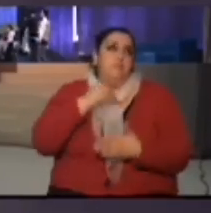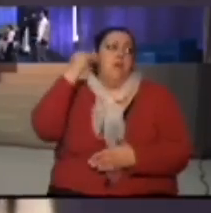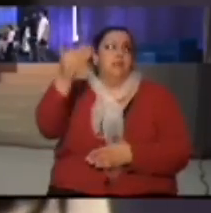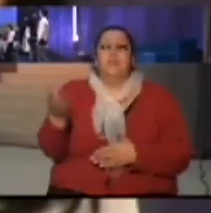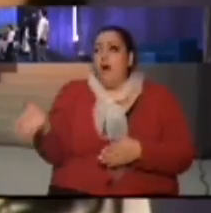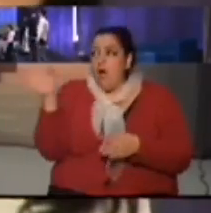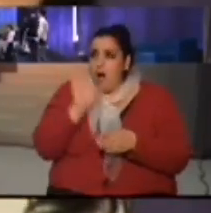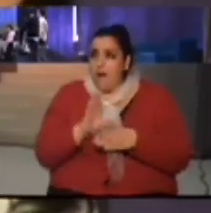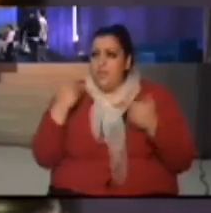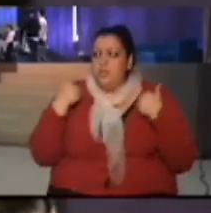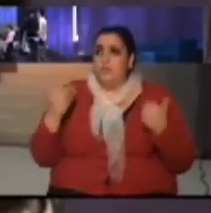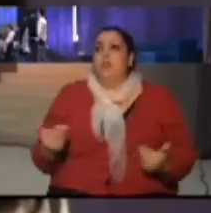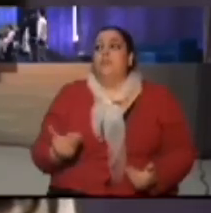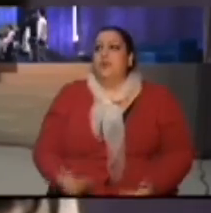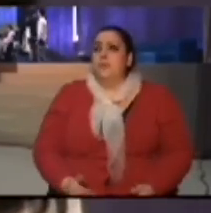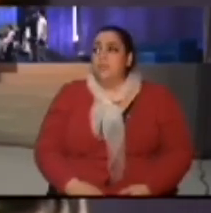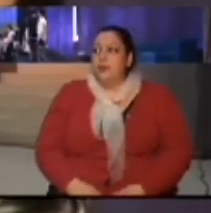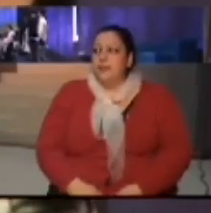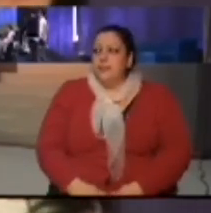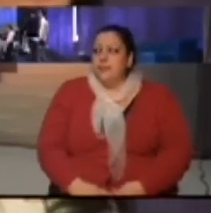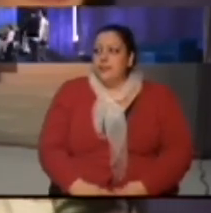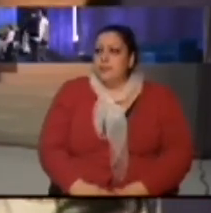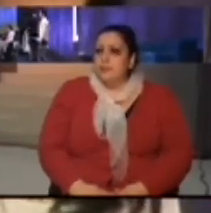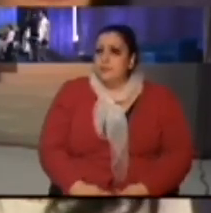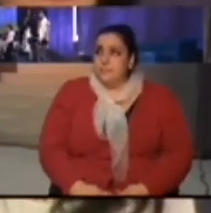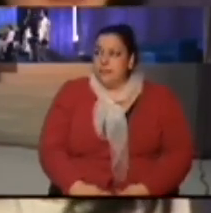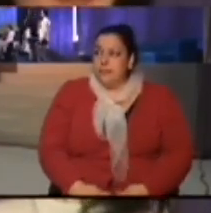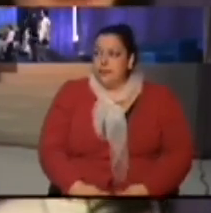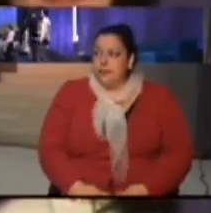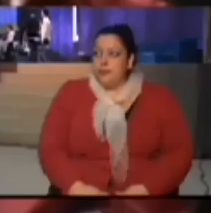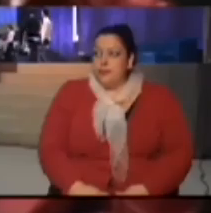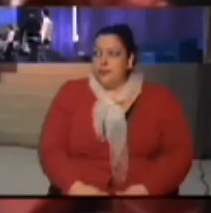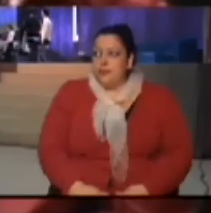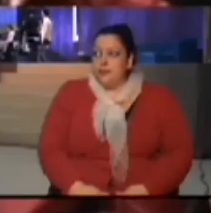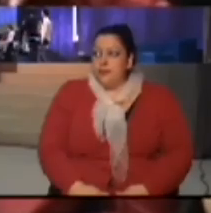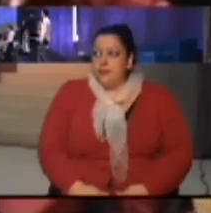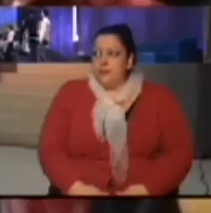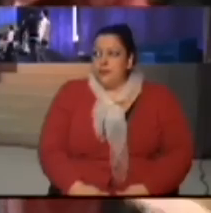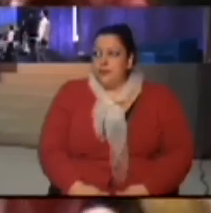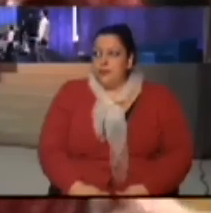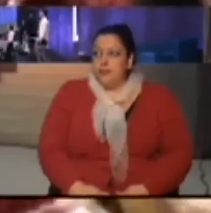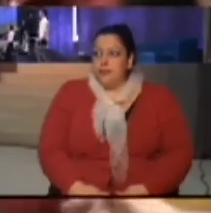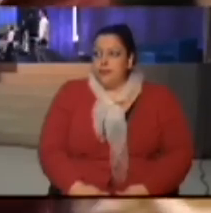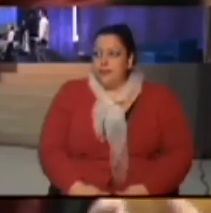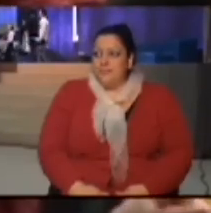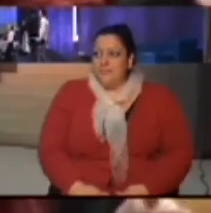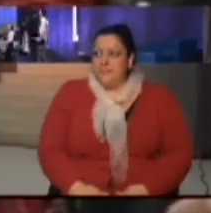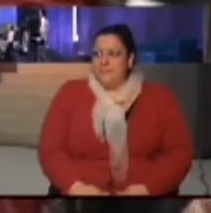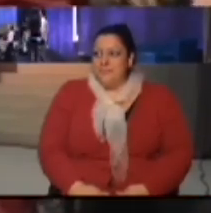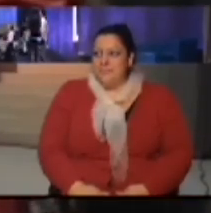զորանա, այն օրտությունները, որ դեռ չեք տեսել, թող գա ձեր կյանքի վրա։ Ամեն, Փառք Հիսուսին։